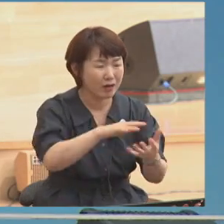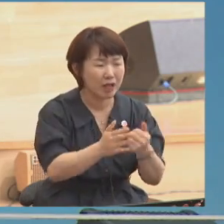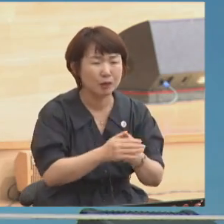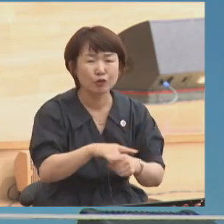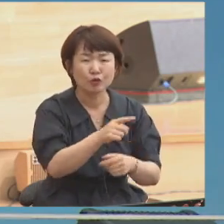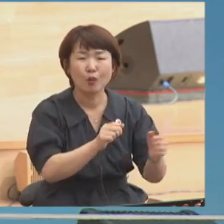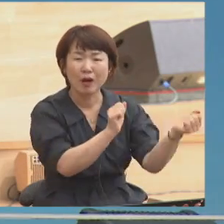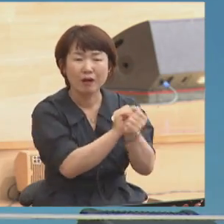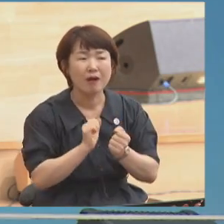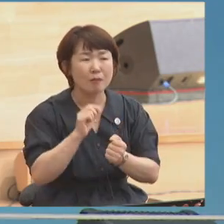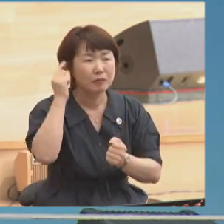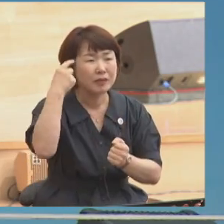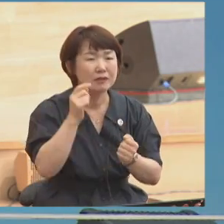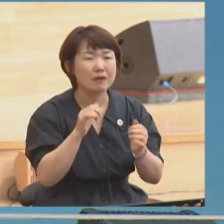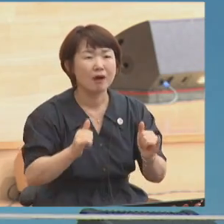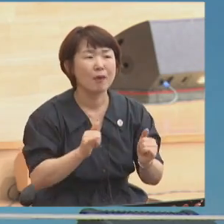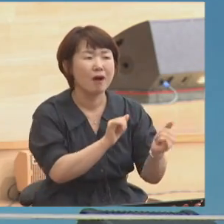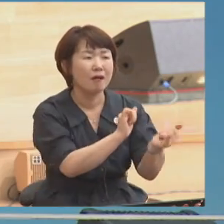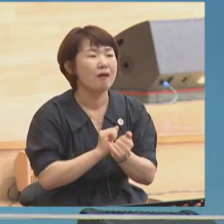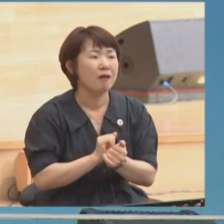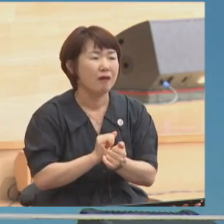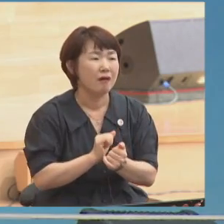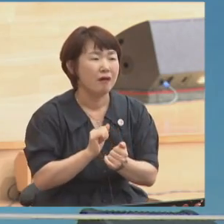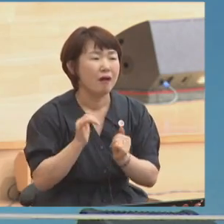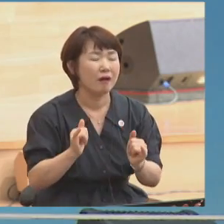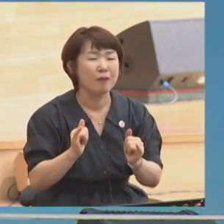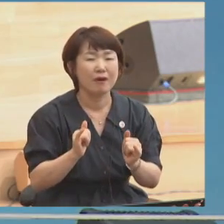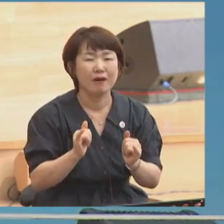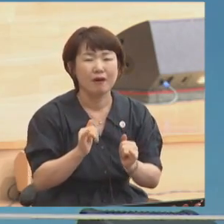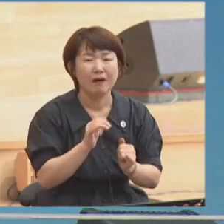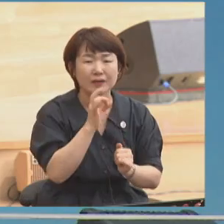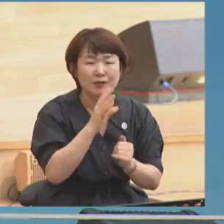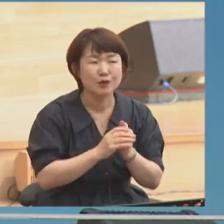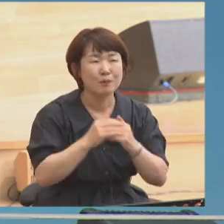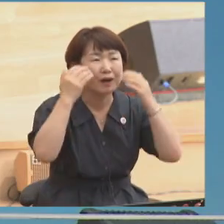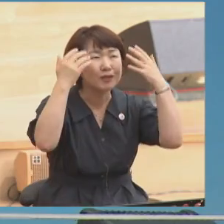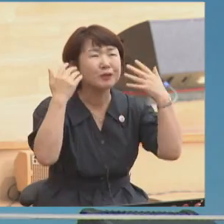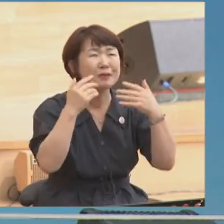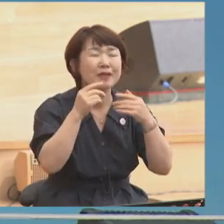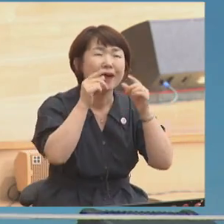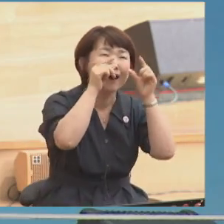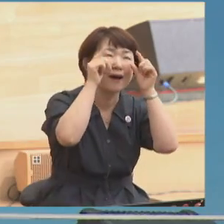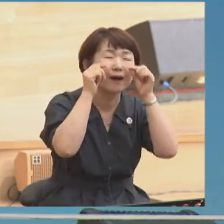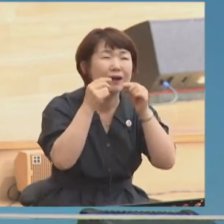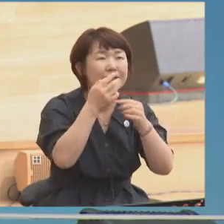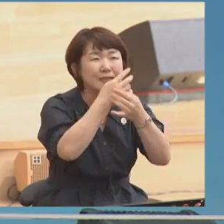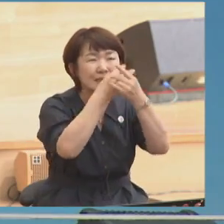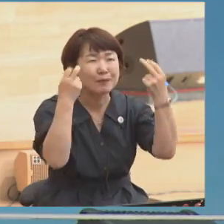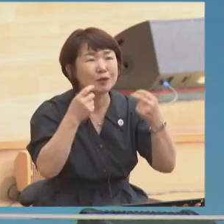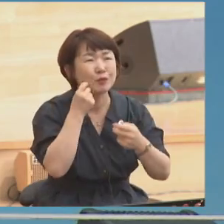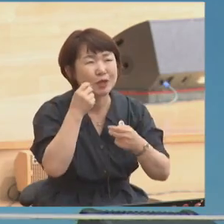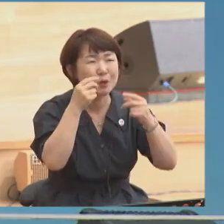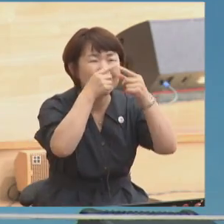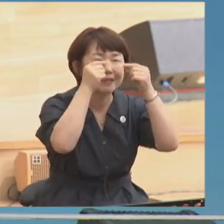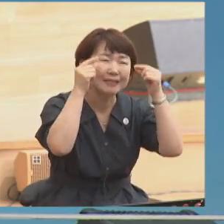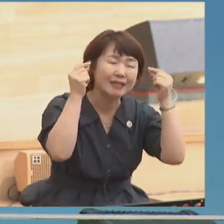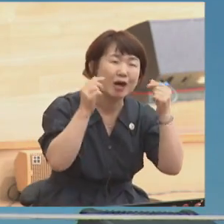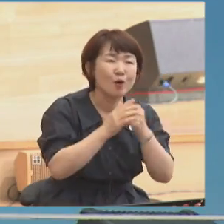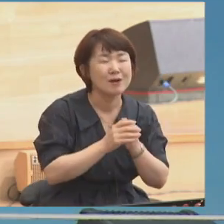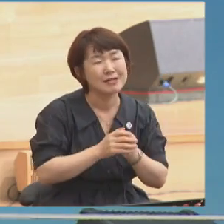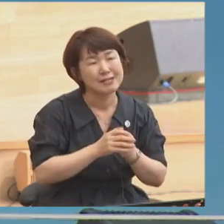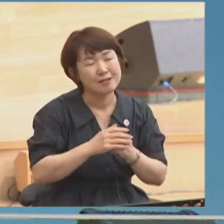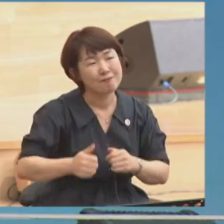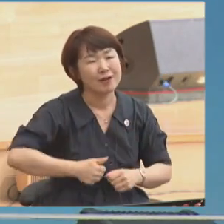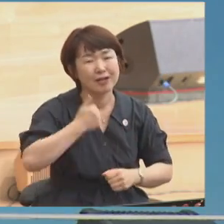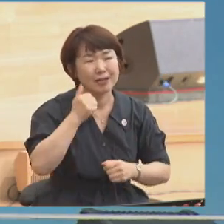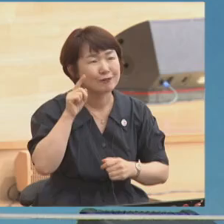미쳐 돌아가 막 정신을 못 차려 그러면 안 되잖아요. 무더위에 제대로 잠을 못 자고 그래가지고 막 자꾸 짜증이 쌓여요. 막 화가 나요.